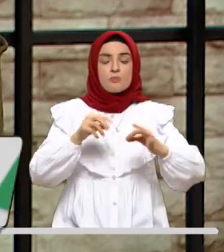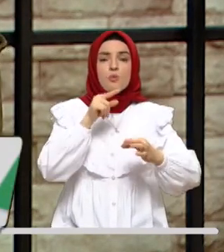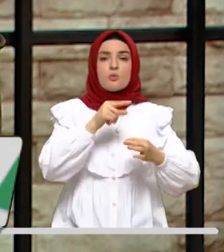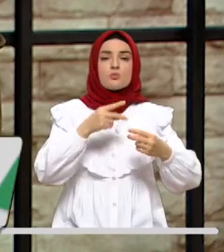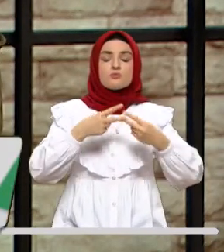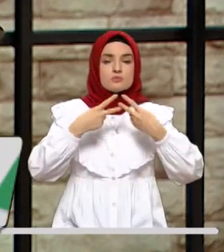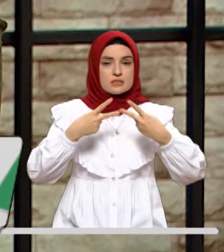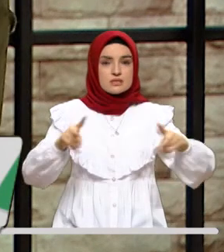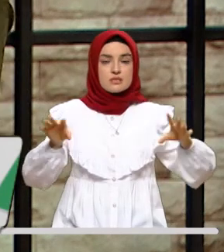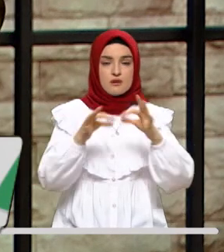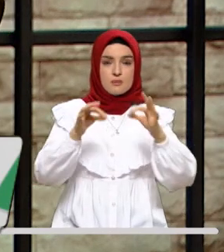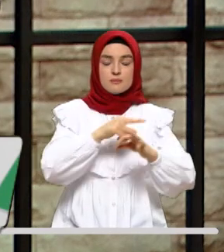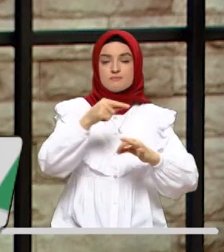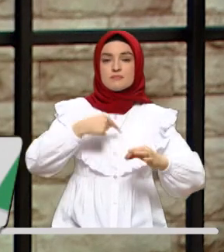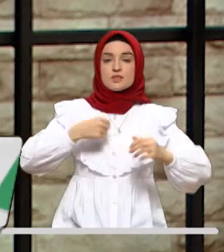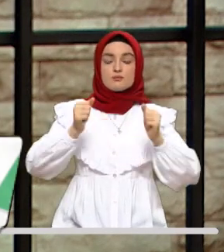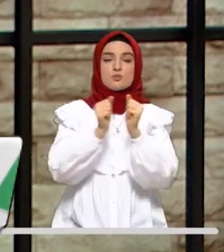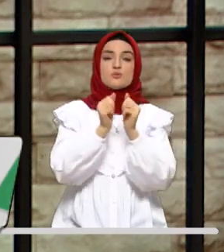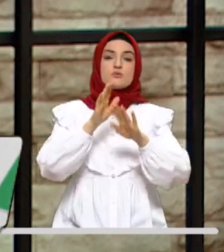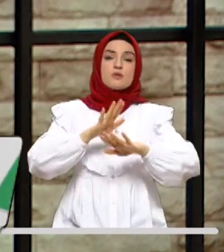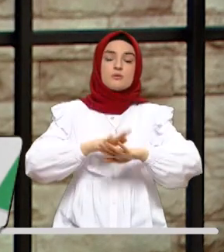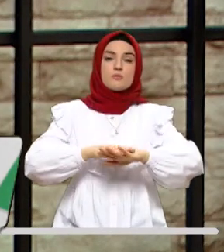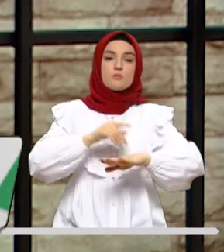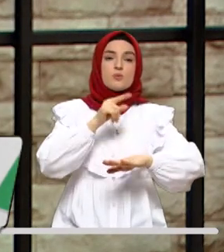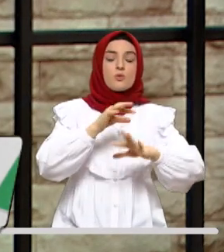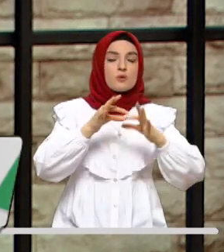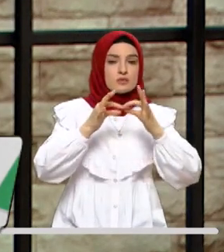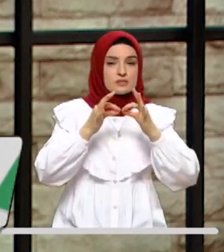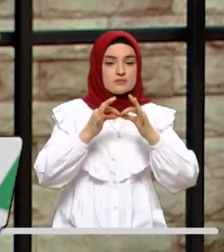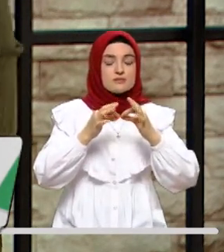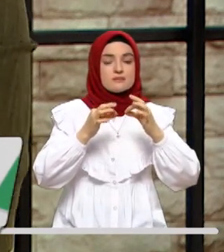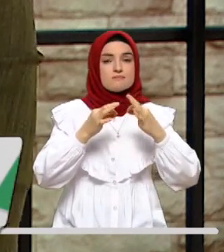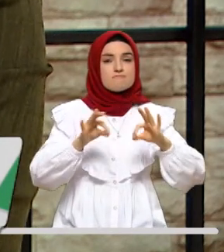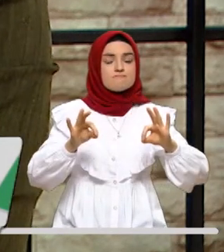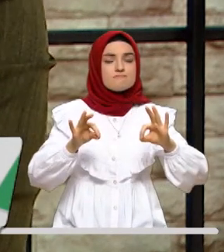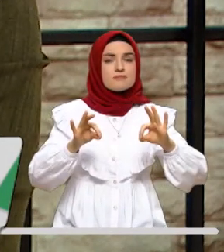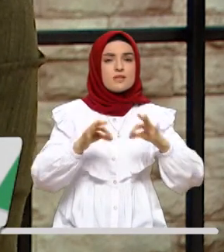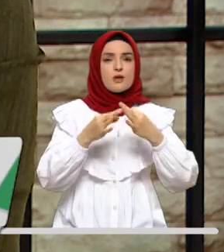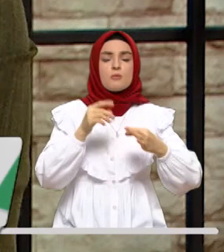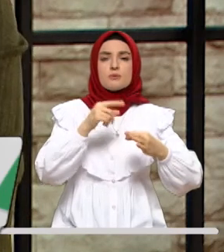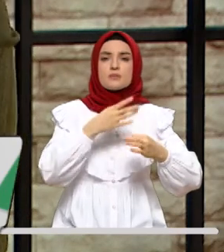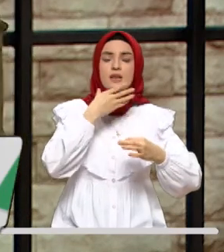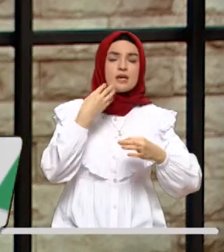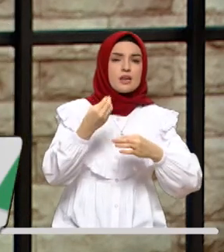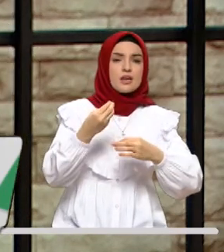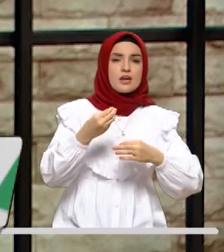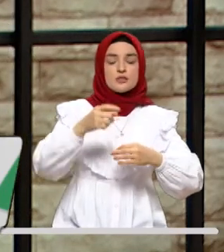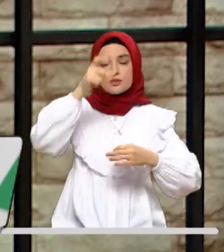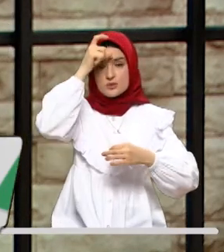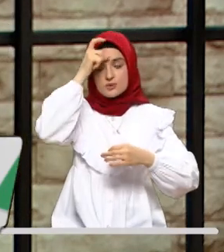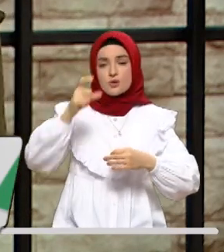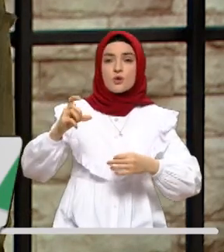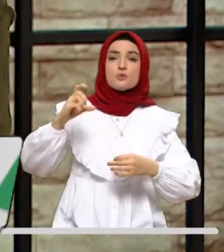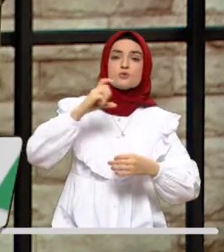Marşı bizi bir ve bütün haline getirmiş. O İstiklal Marşı genç Türkiye Cumhuriyeti'ni ayakta